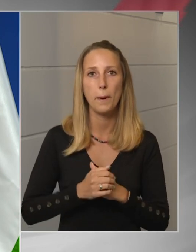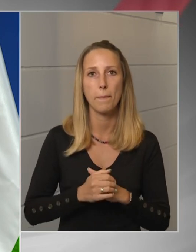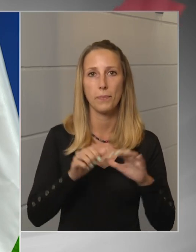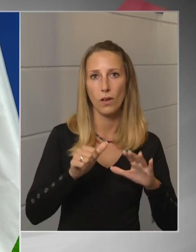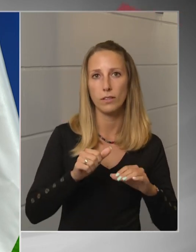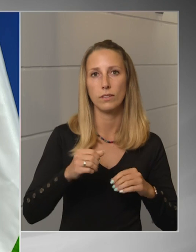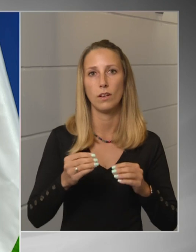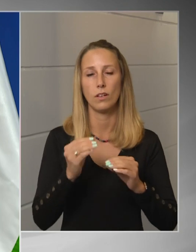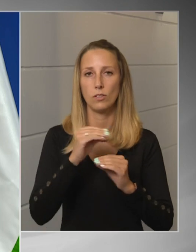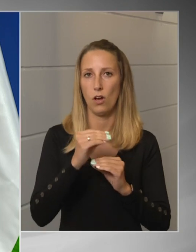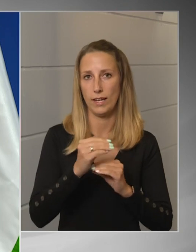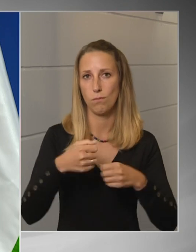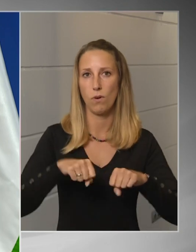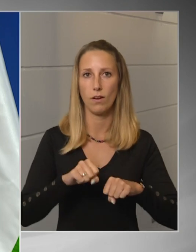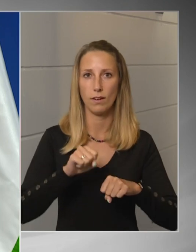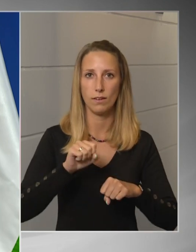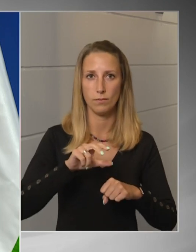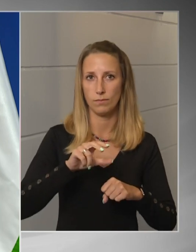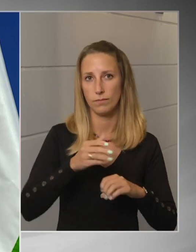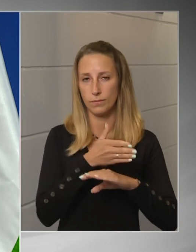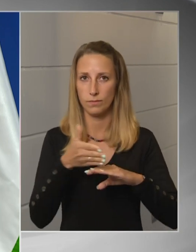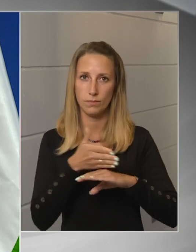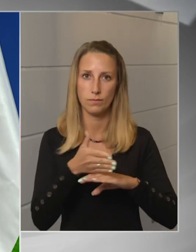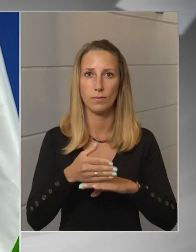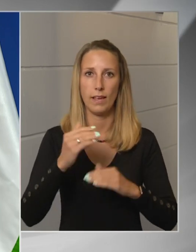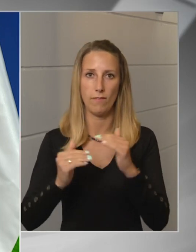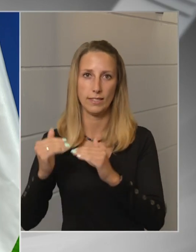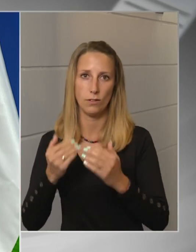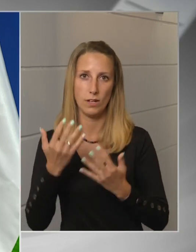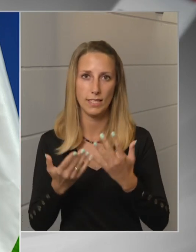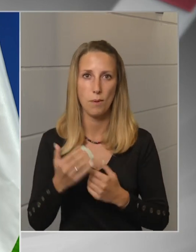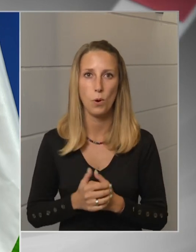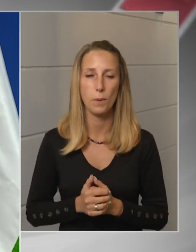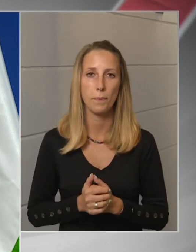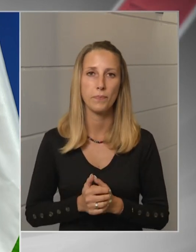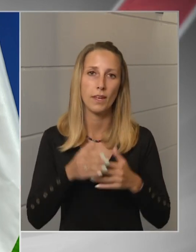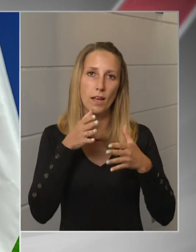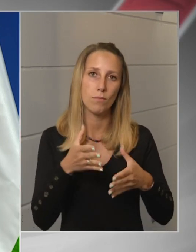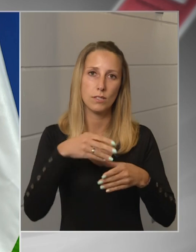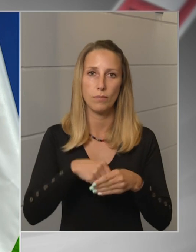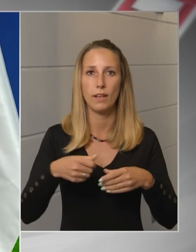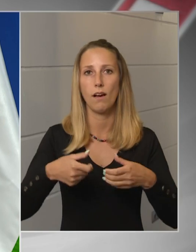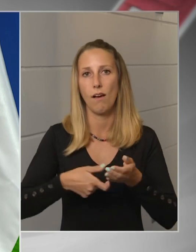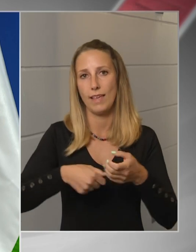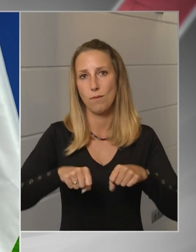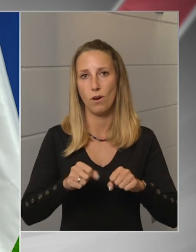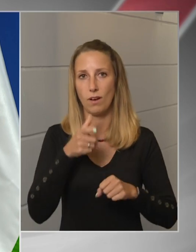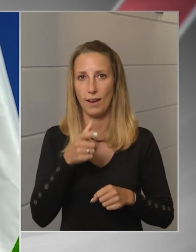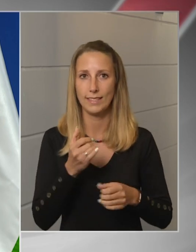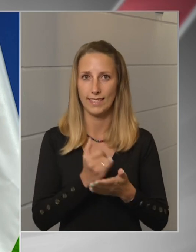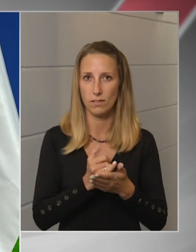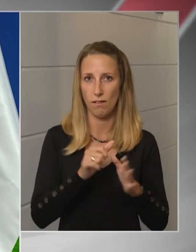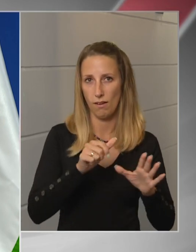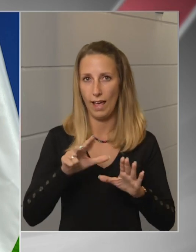,5 és 5,5 százalék közötti inflációval számol. Bízom benne, egy banknak lesz igaza. Tehát